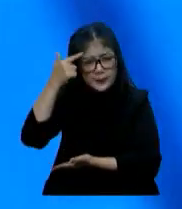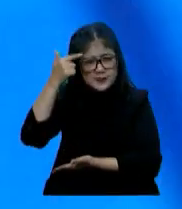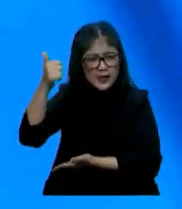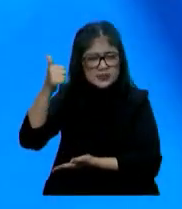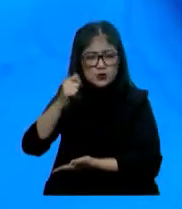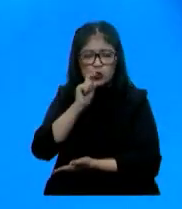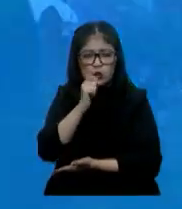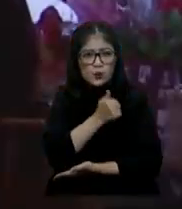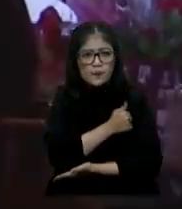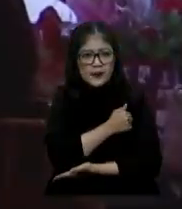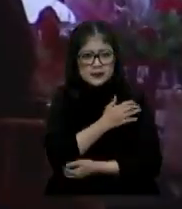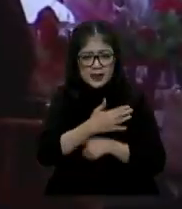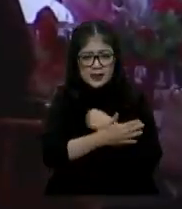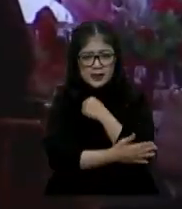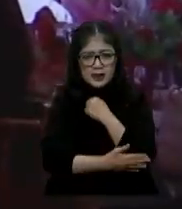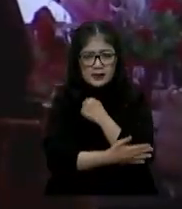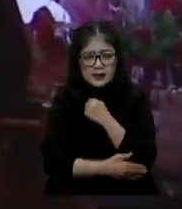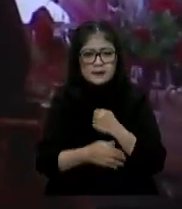negara.